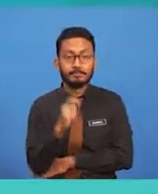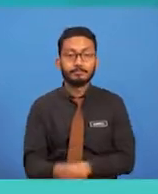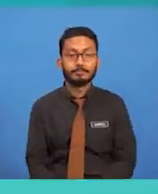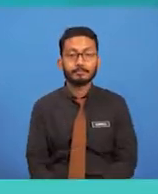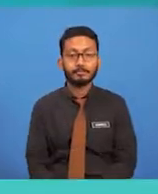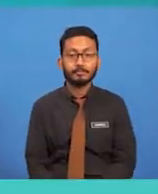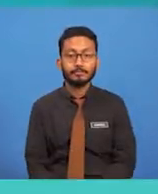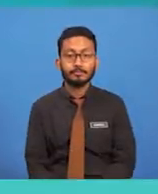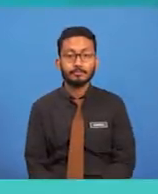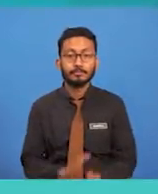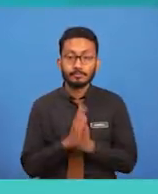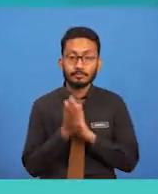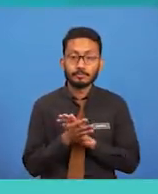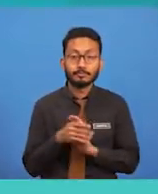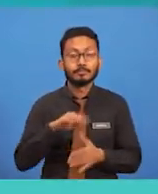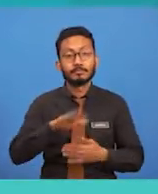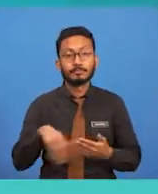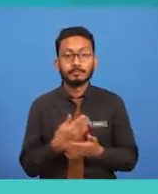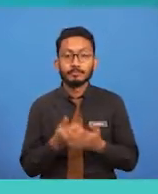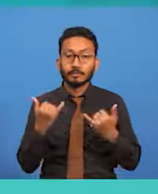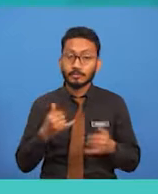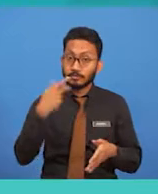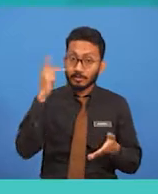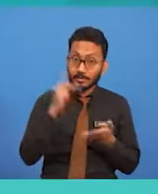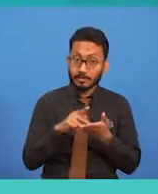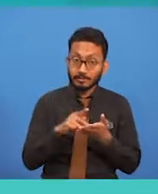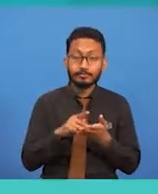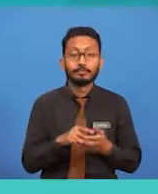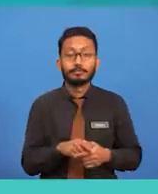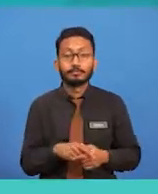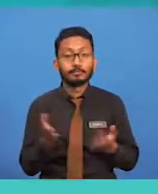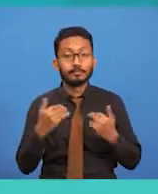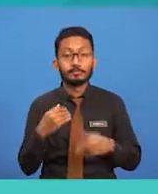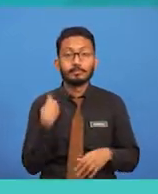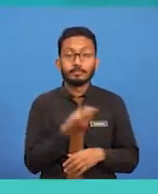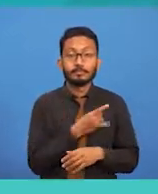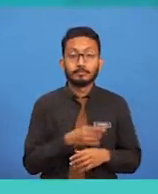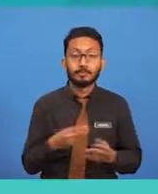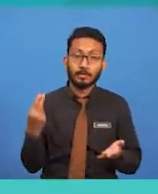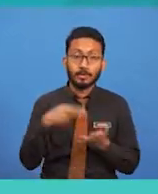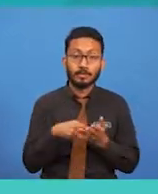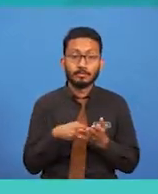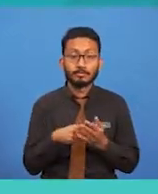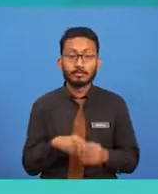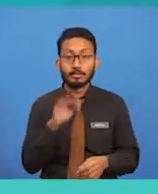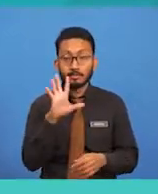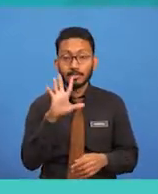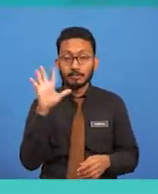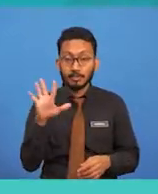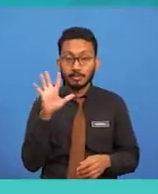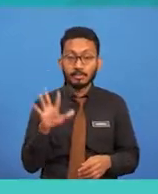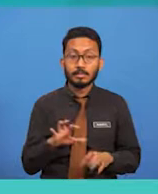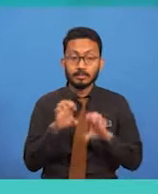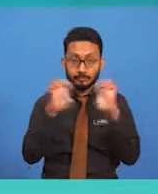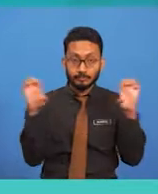dalam identiti korporat? Mari kita ulang semula kelima-lima elemen rekaan identiti korporat ini.